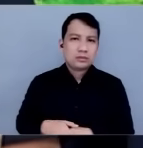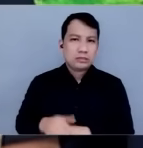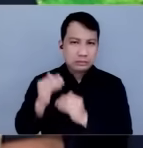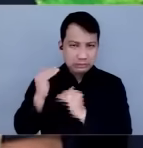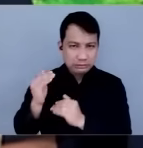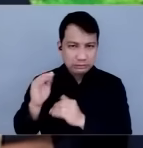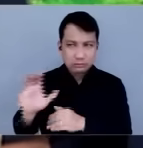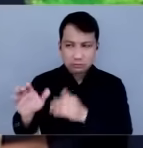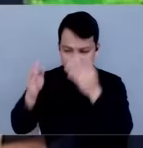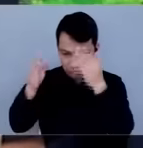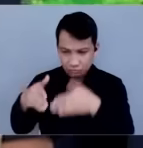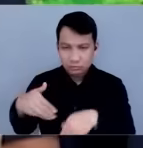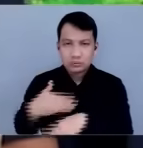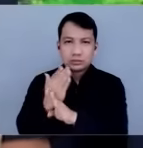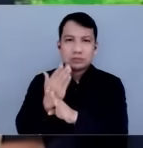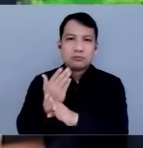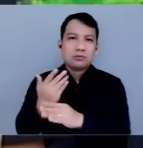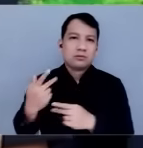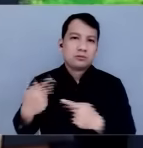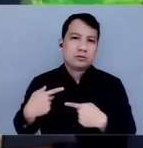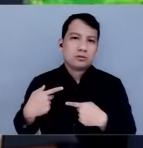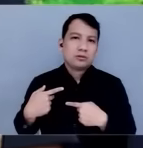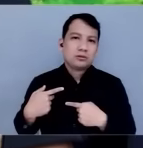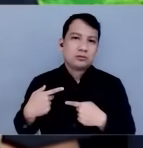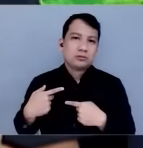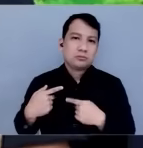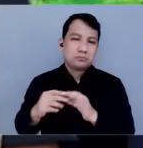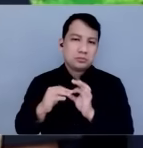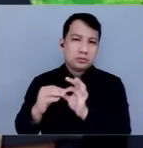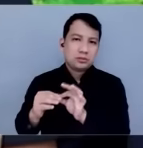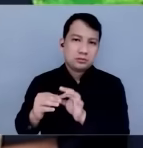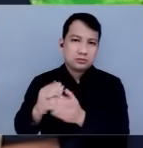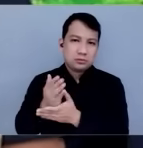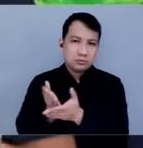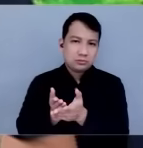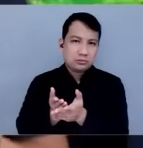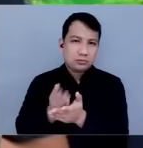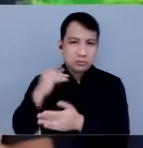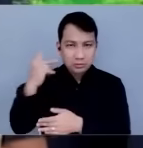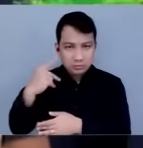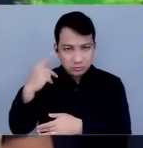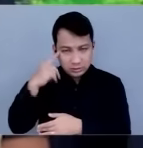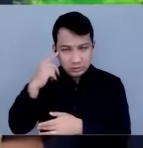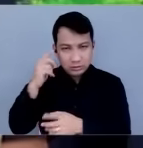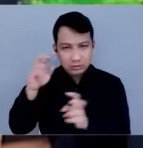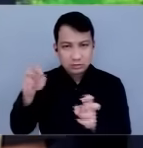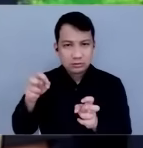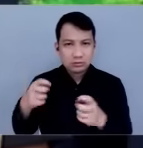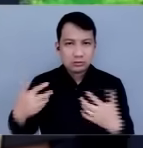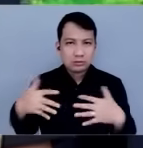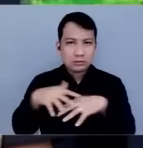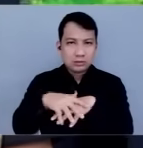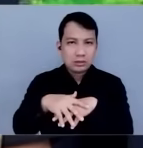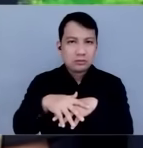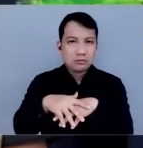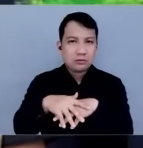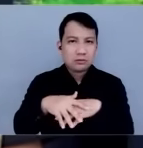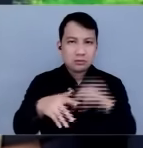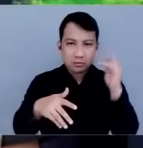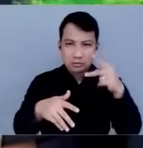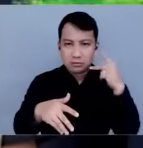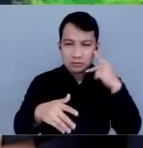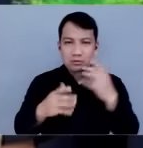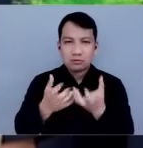City. Medyo siguro because of the sum up of political issues, nakahaluan po ng kulay po ito. But we want to